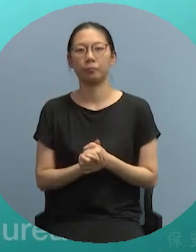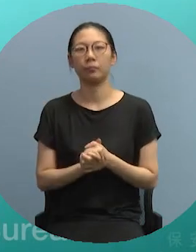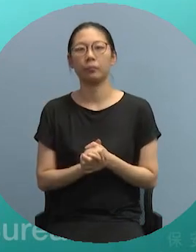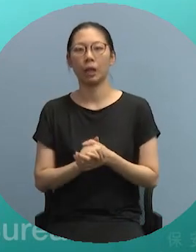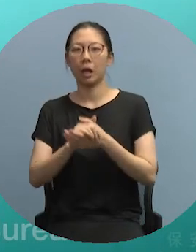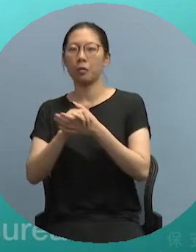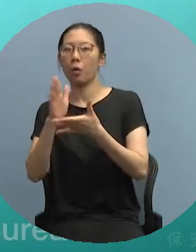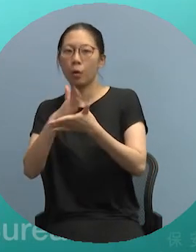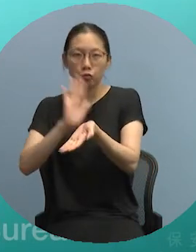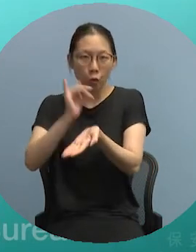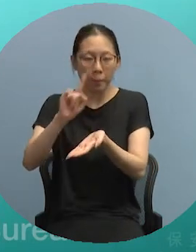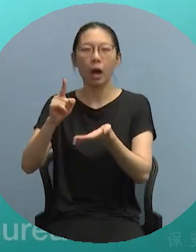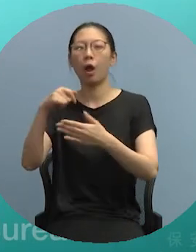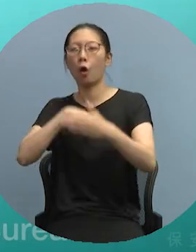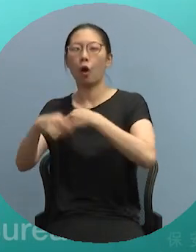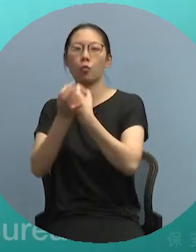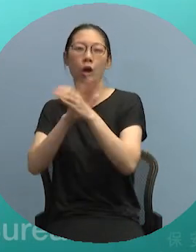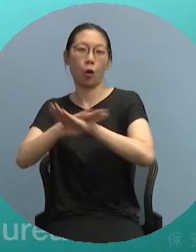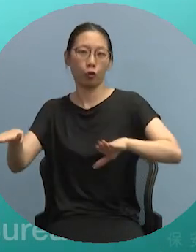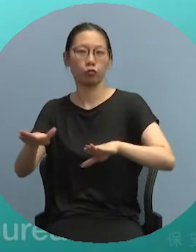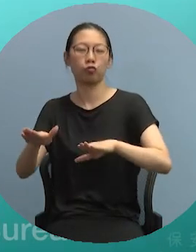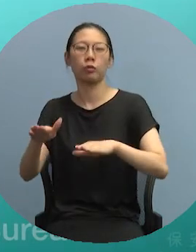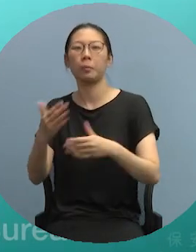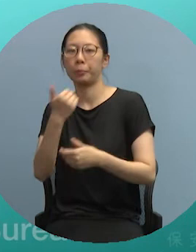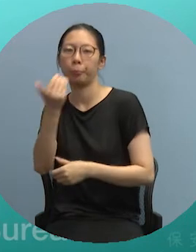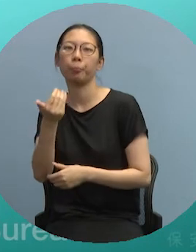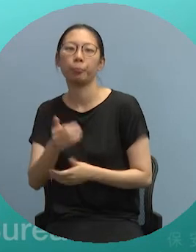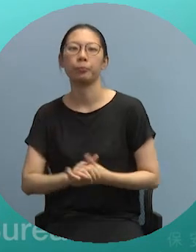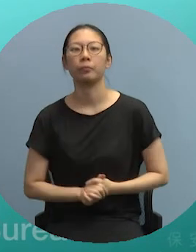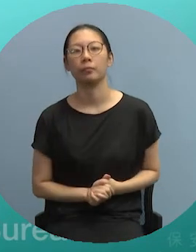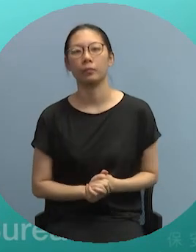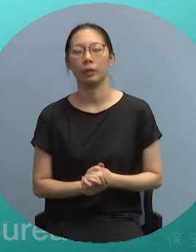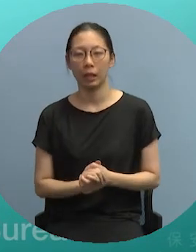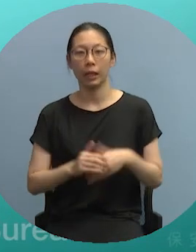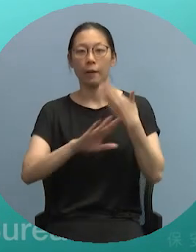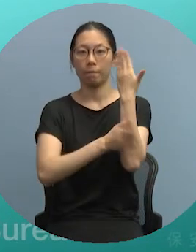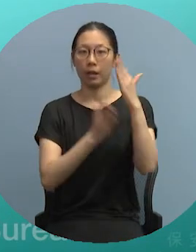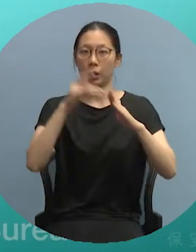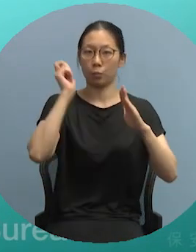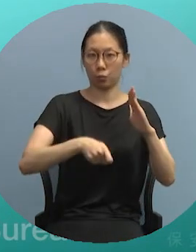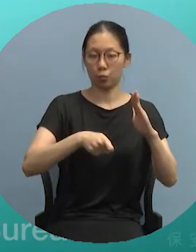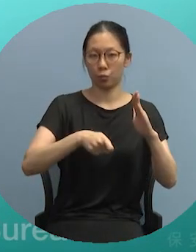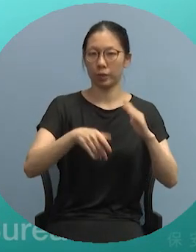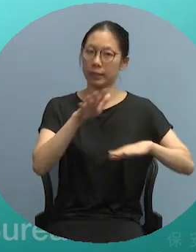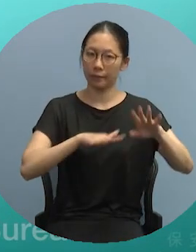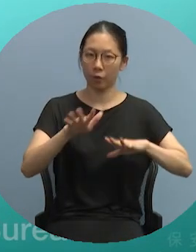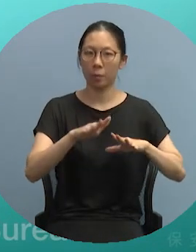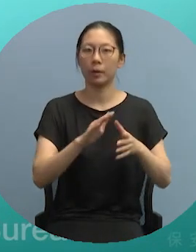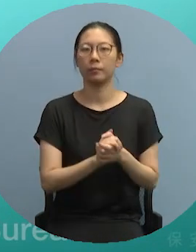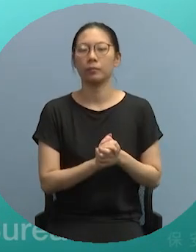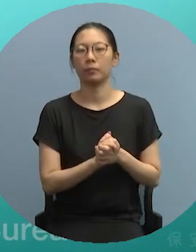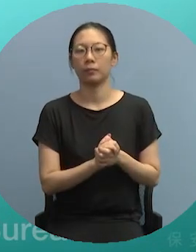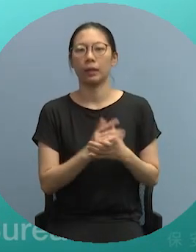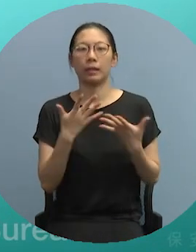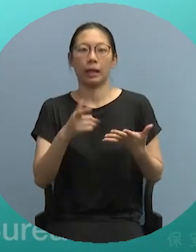因為涉嫌干犯危害國家安全嘅罪行而被檢控。至於喺法庭嘅審訊方面，喺八宗目